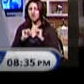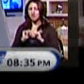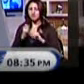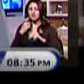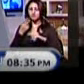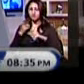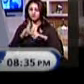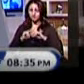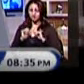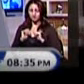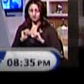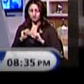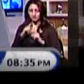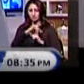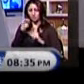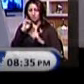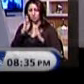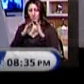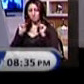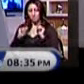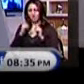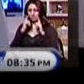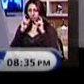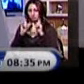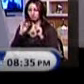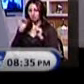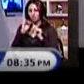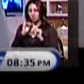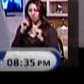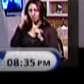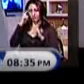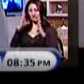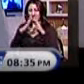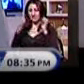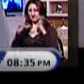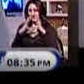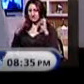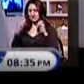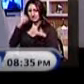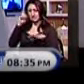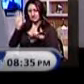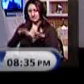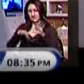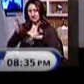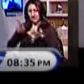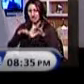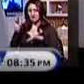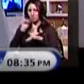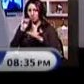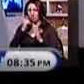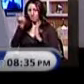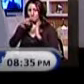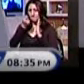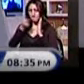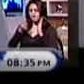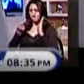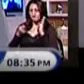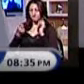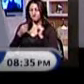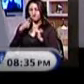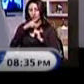مؤمن بيها بيتمسك بيها ويدافع عنها، وثباته على موقفه وتحليلاته اللي انا بالنسبه لي غيرت بعض وجهات نظري. انا شايف ان